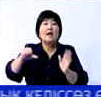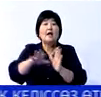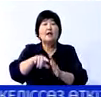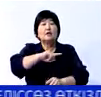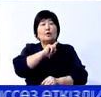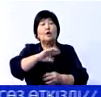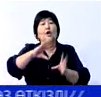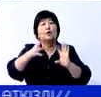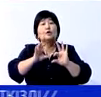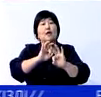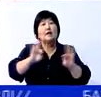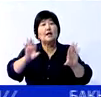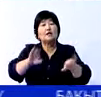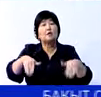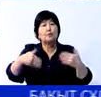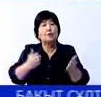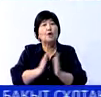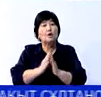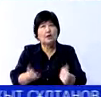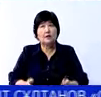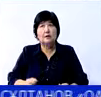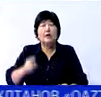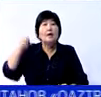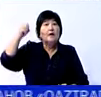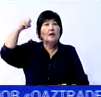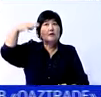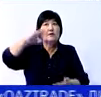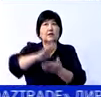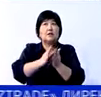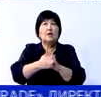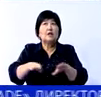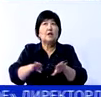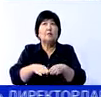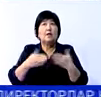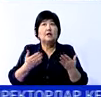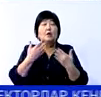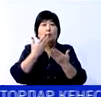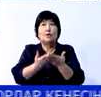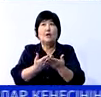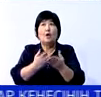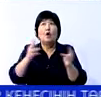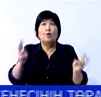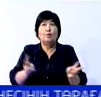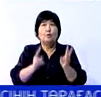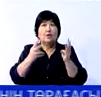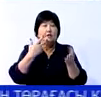қатысты түйінді тарқатып беруді сұрады. Светтің жағдайы мынандай. Міне, өртеніп жатыр.